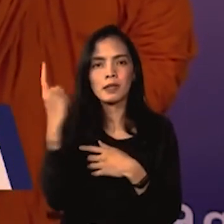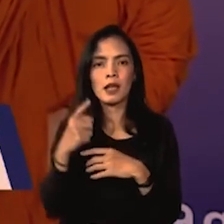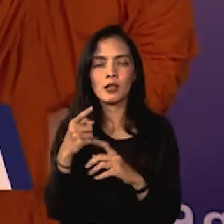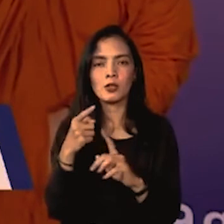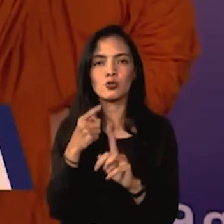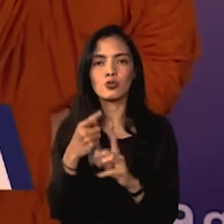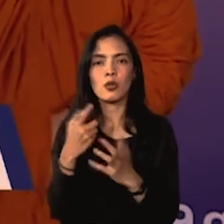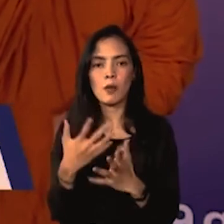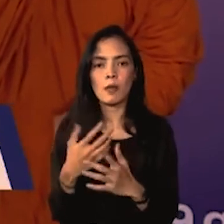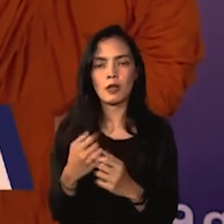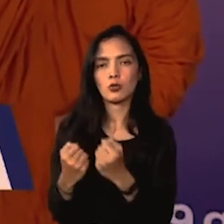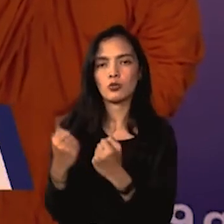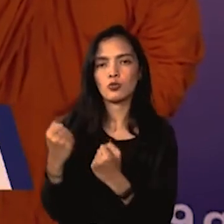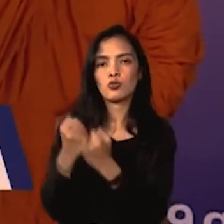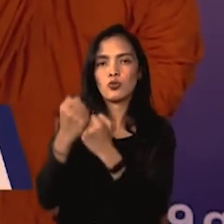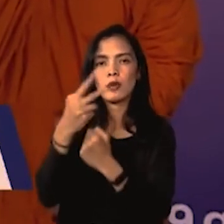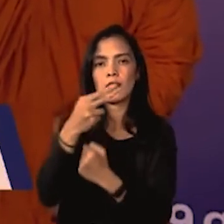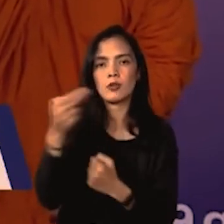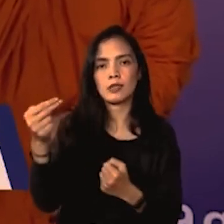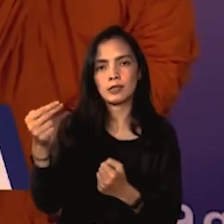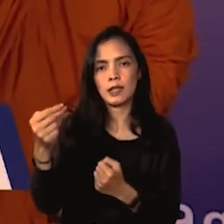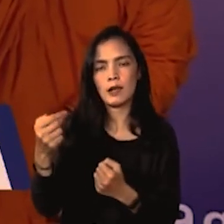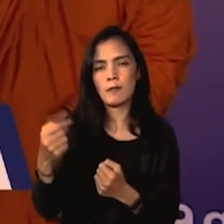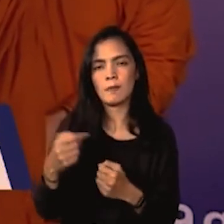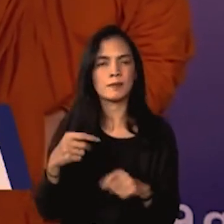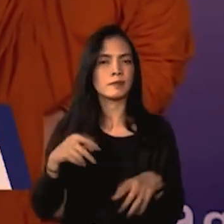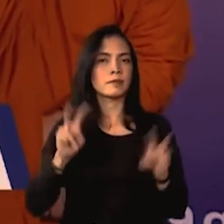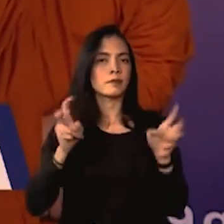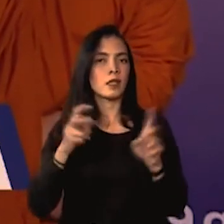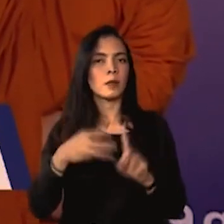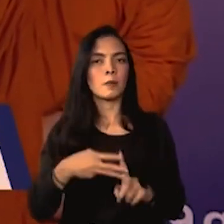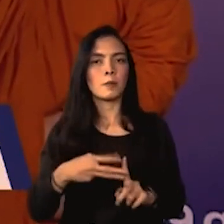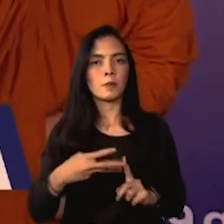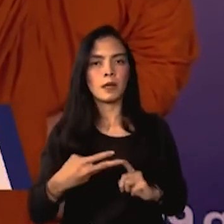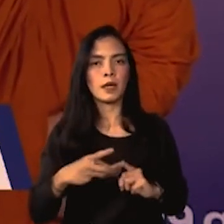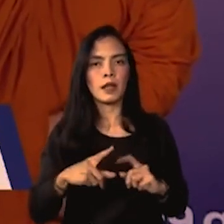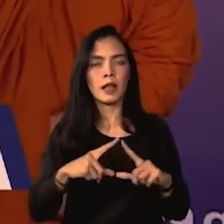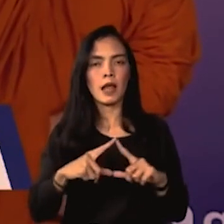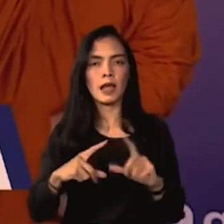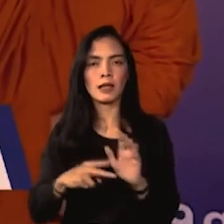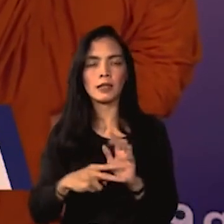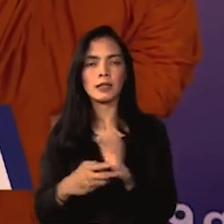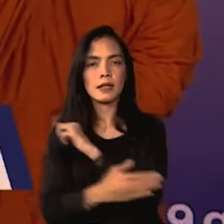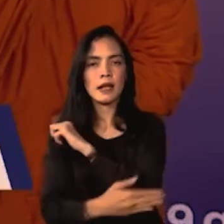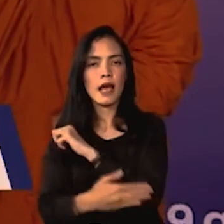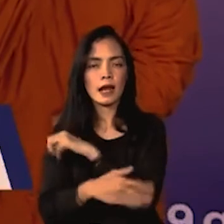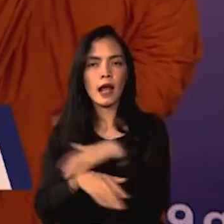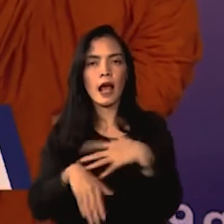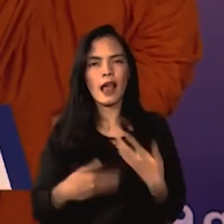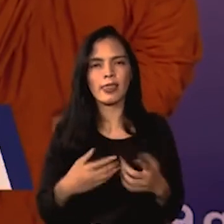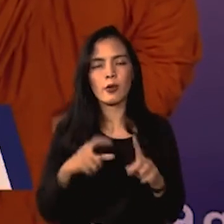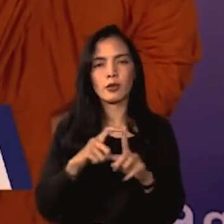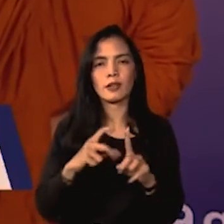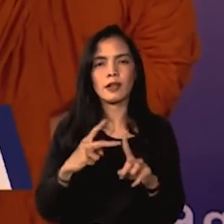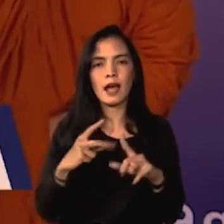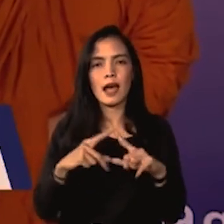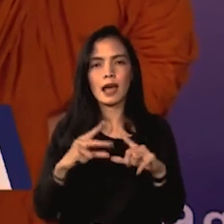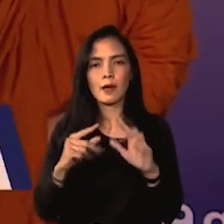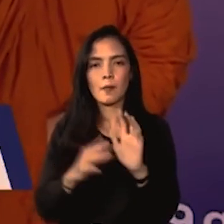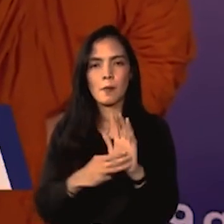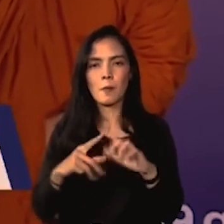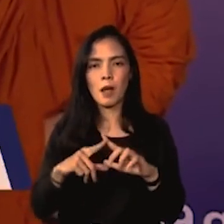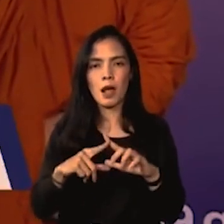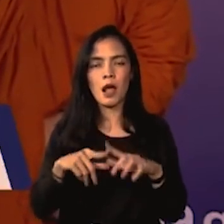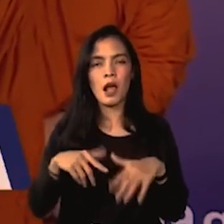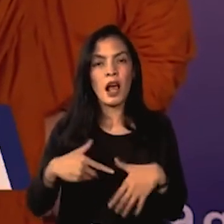kita. Ini adalah salah satu bentuk daripada dharma negara kita, kewajiban kita